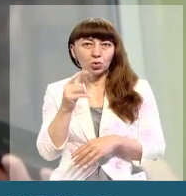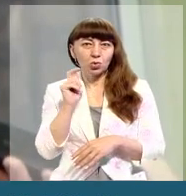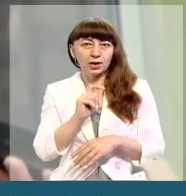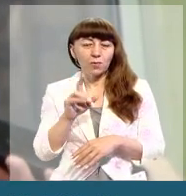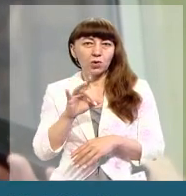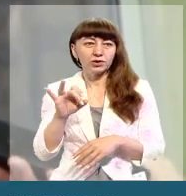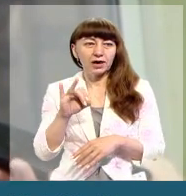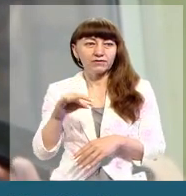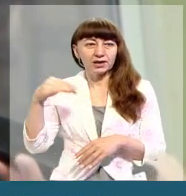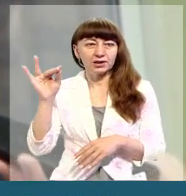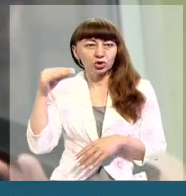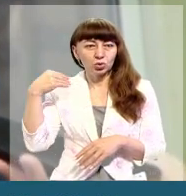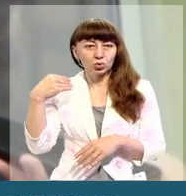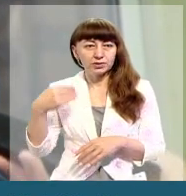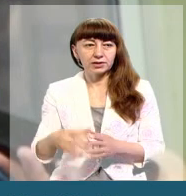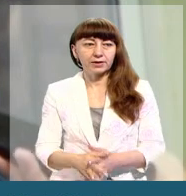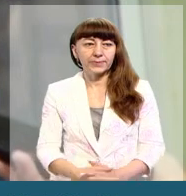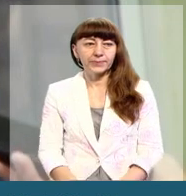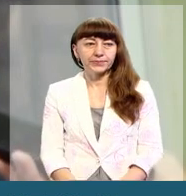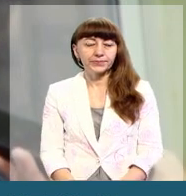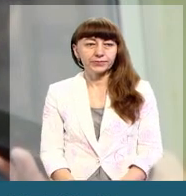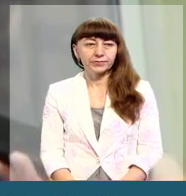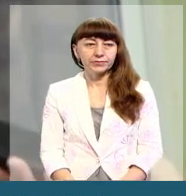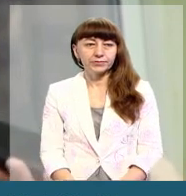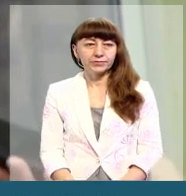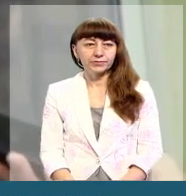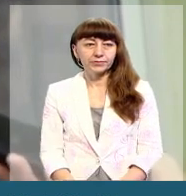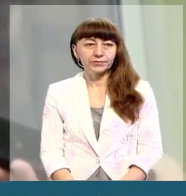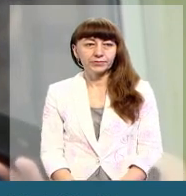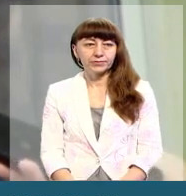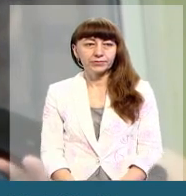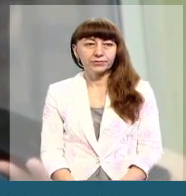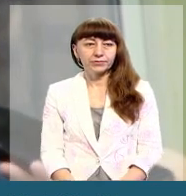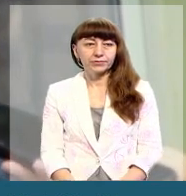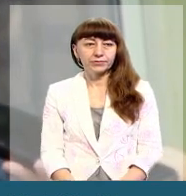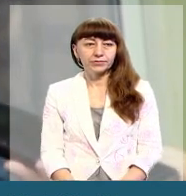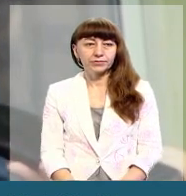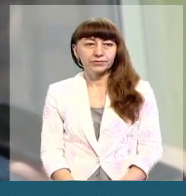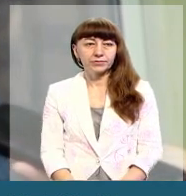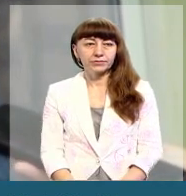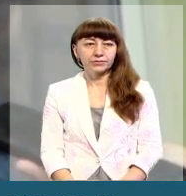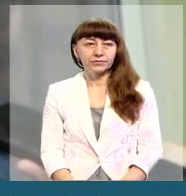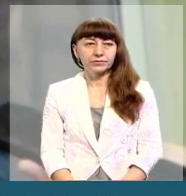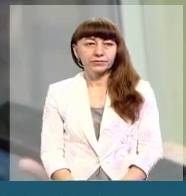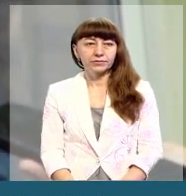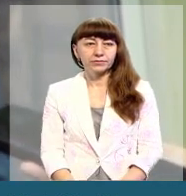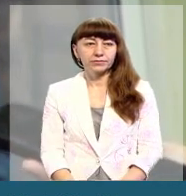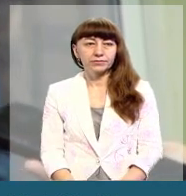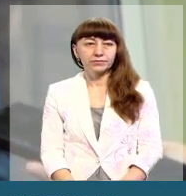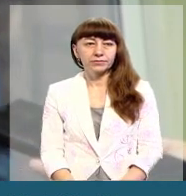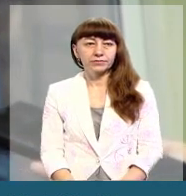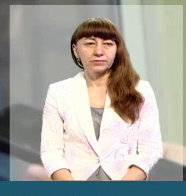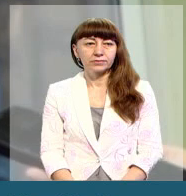отырмыз. Ресей, Беларусь, Украина, Грузия, Молдова, түркі елдерде